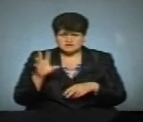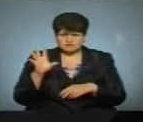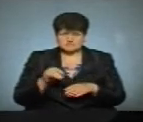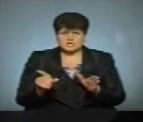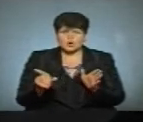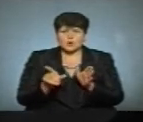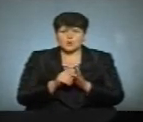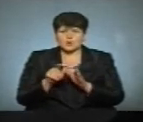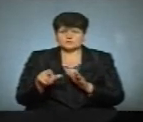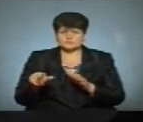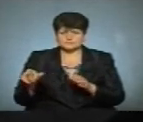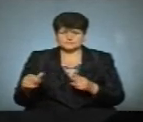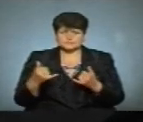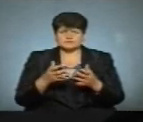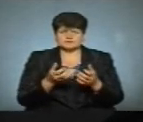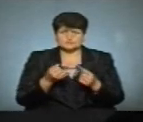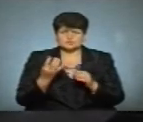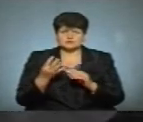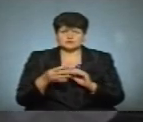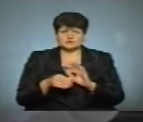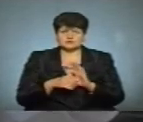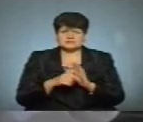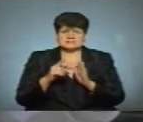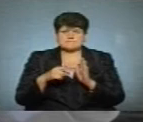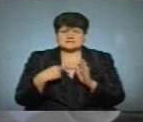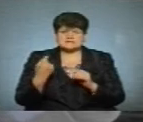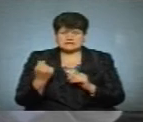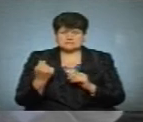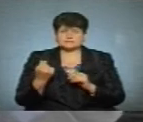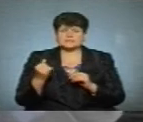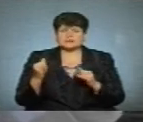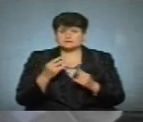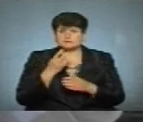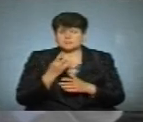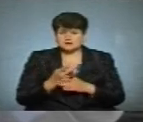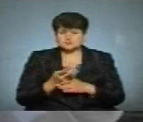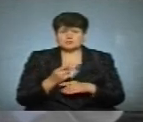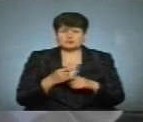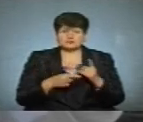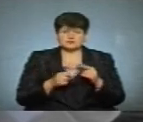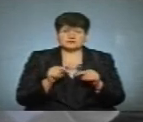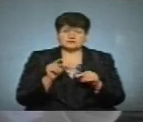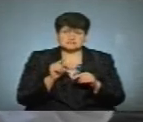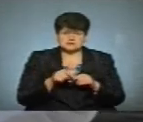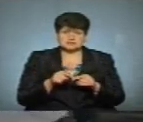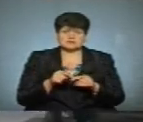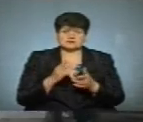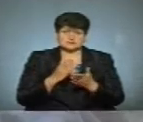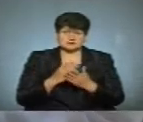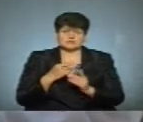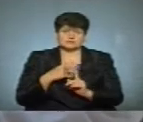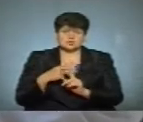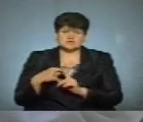осіб. На сьогодні відібрано 46 мазків. От, і, як бачите, майже половина з них виявилася